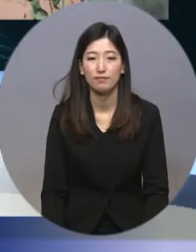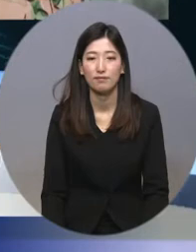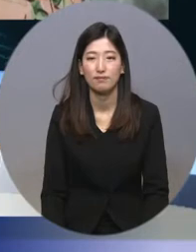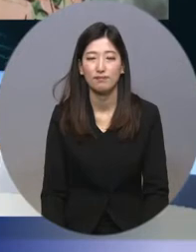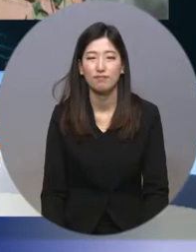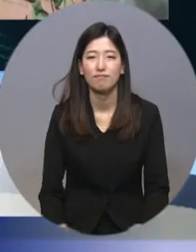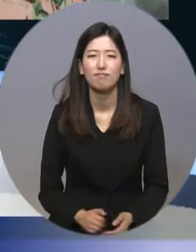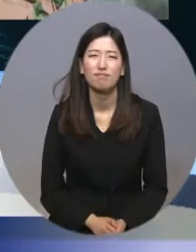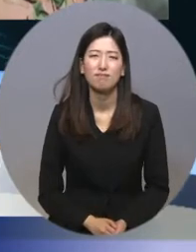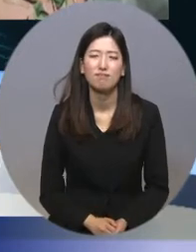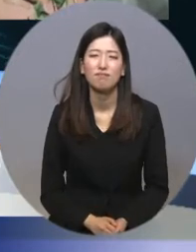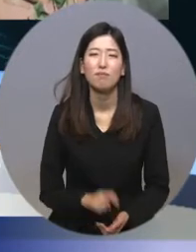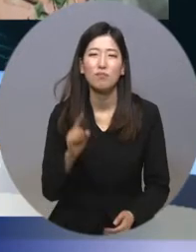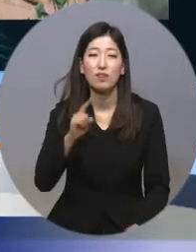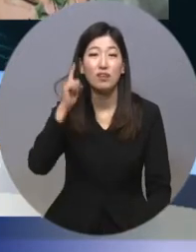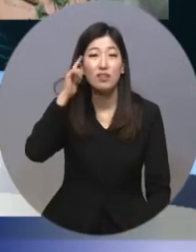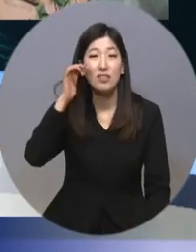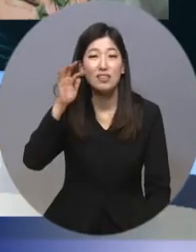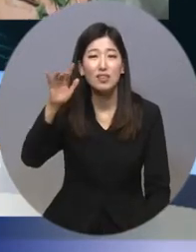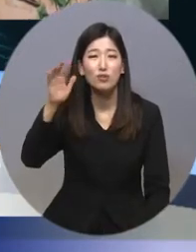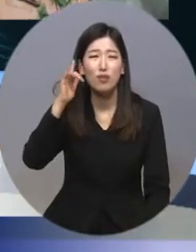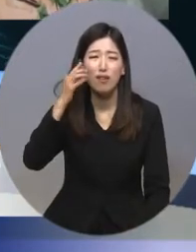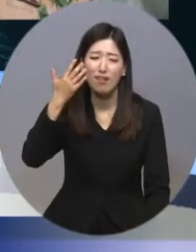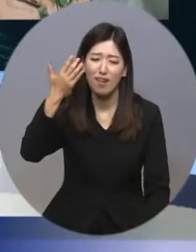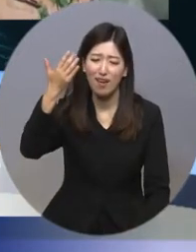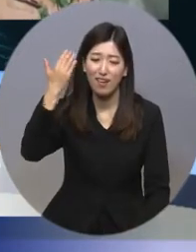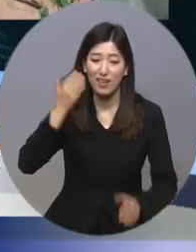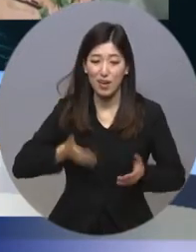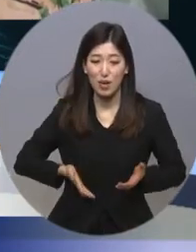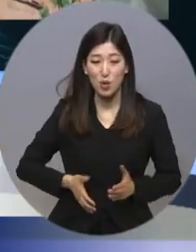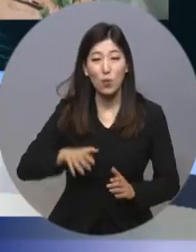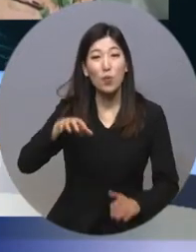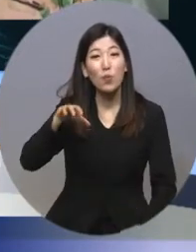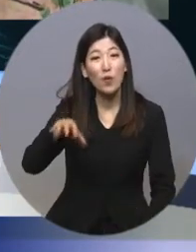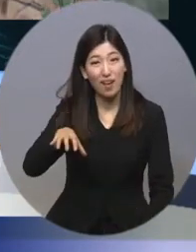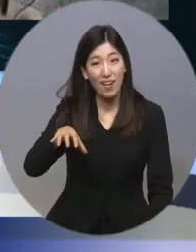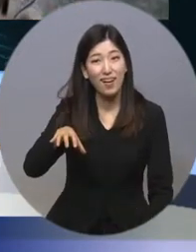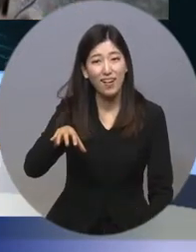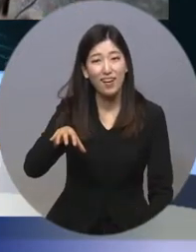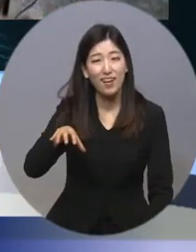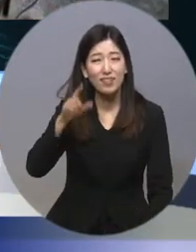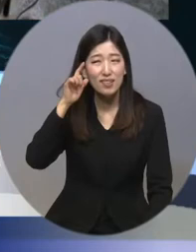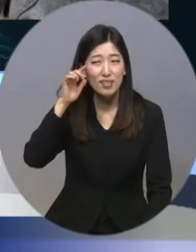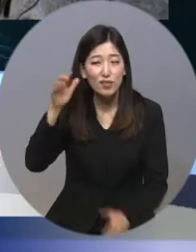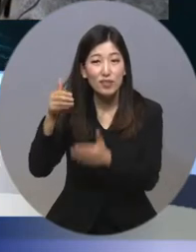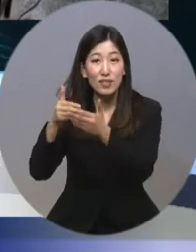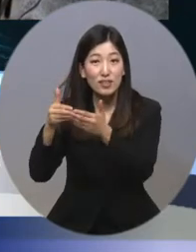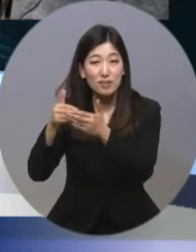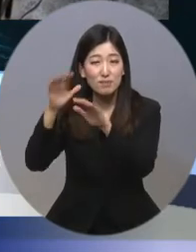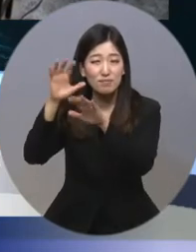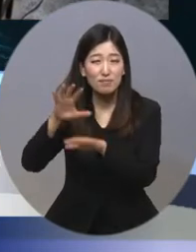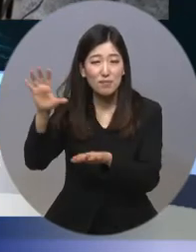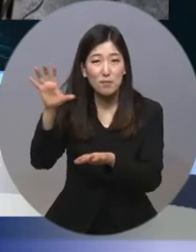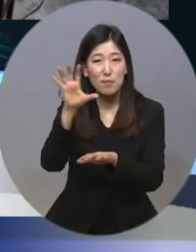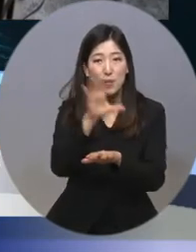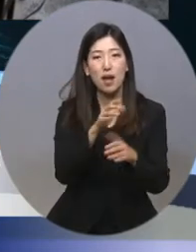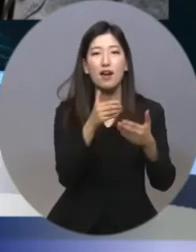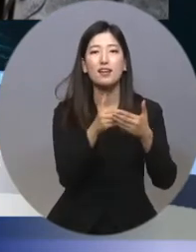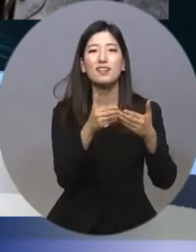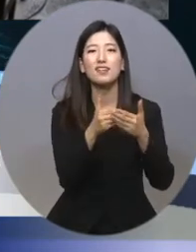정겨운 옛 고향의 향기를 화폭에 가득 담은 이진우 작가의 개인전이 전남 고흥에서 열리고